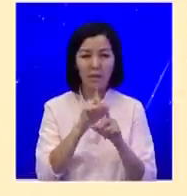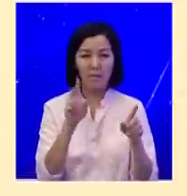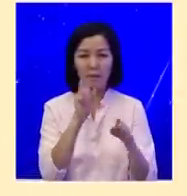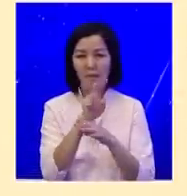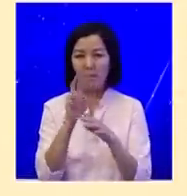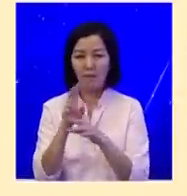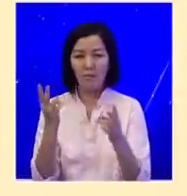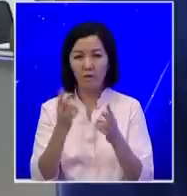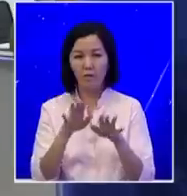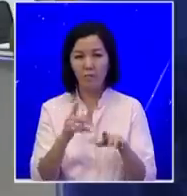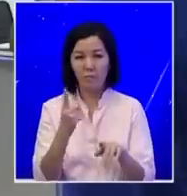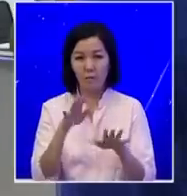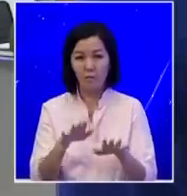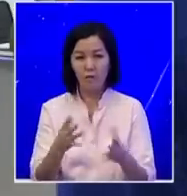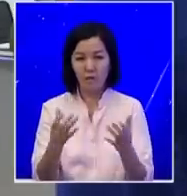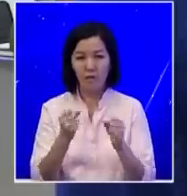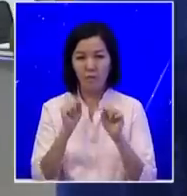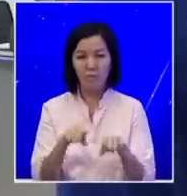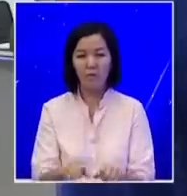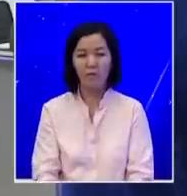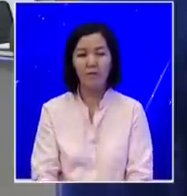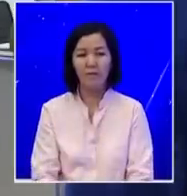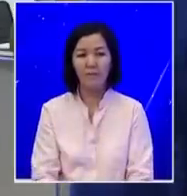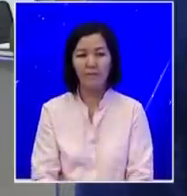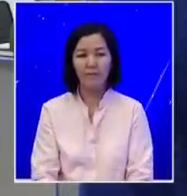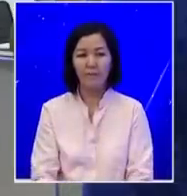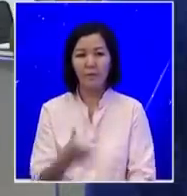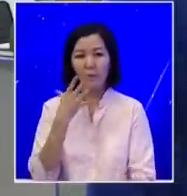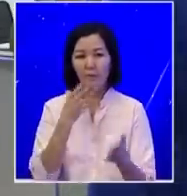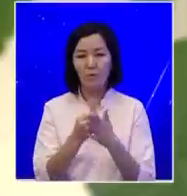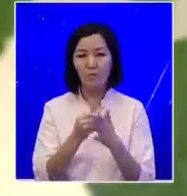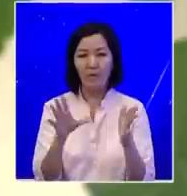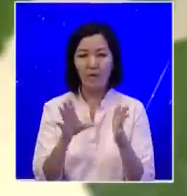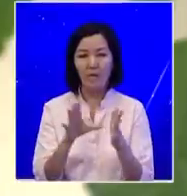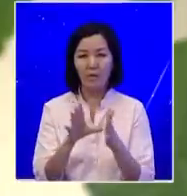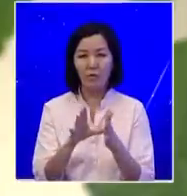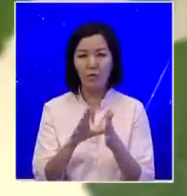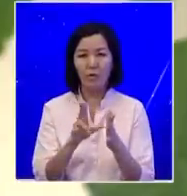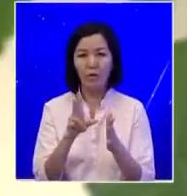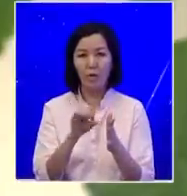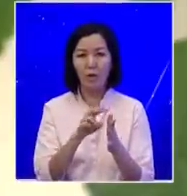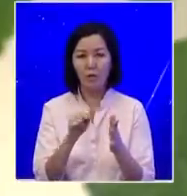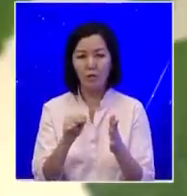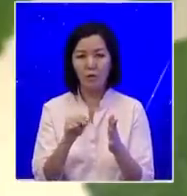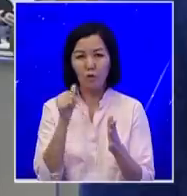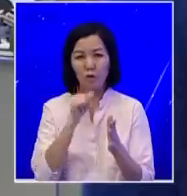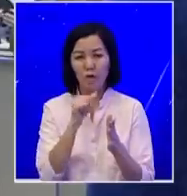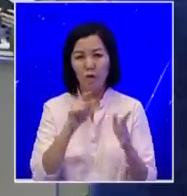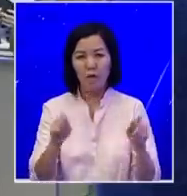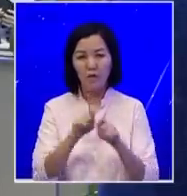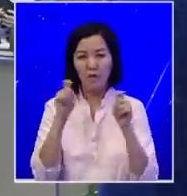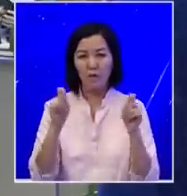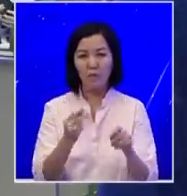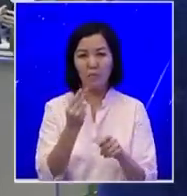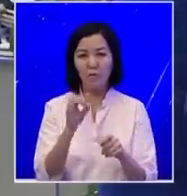дәл осы жерден ала алады. Өзім етістік үлішімді аштырдым осы жерден. Бақытымды үнемдедім, соңға да барған